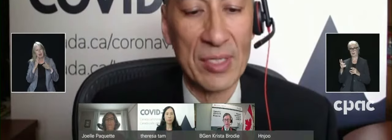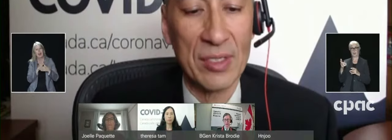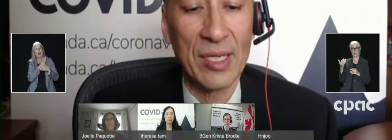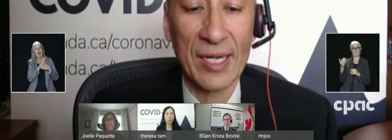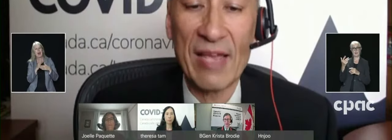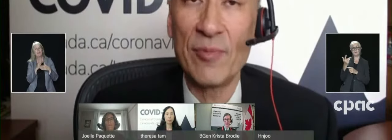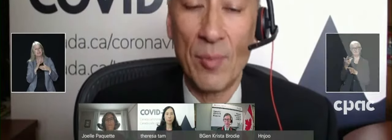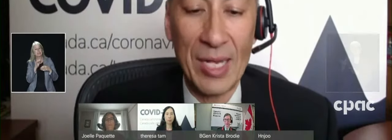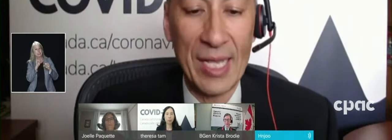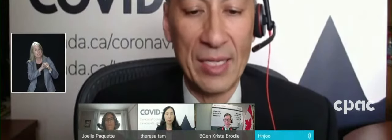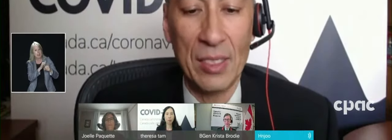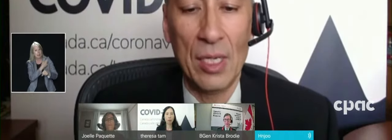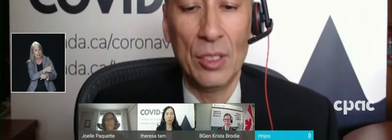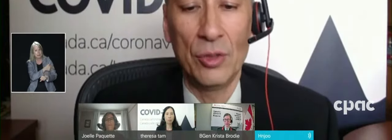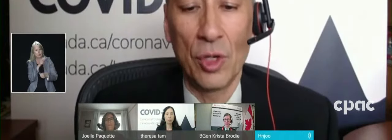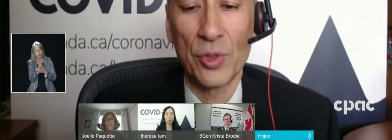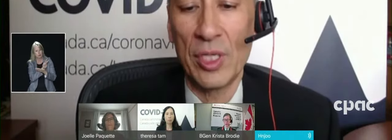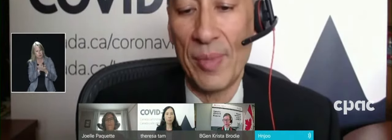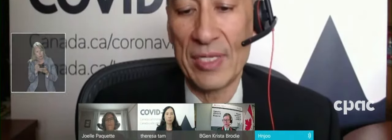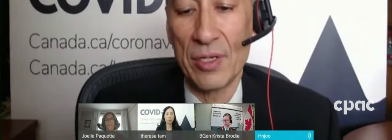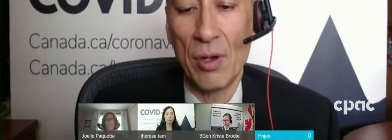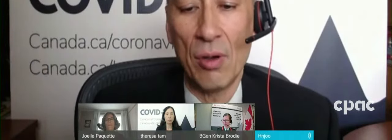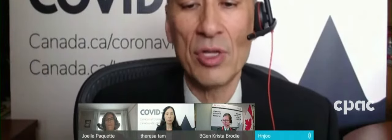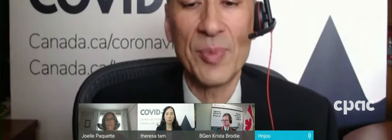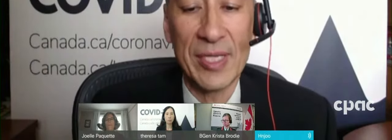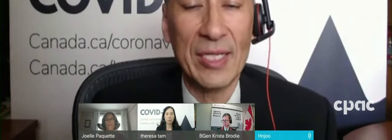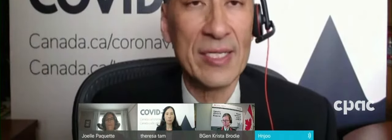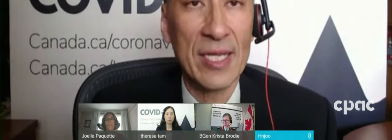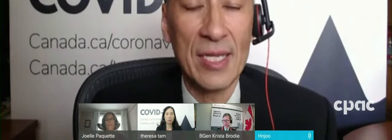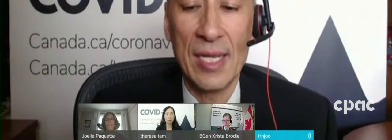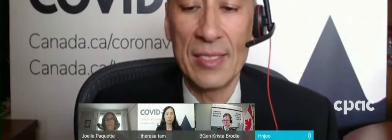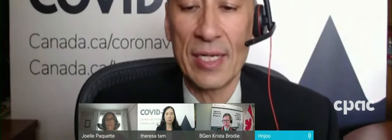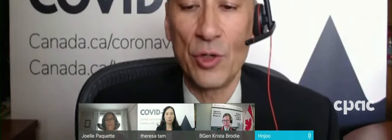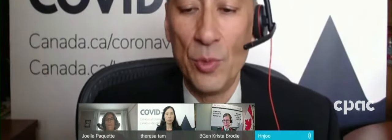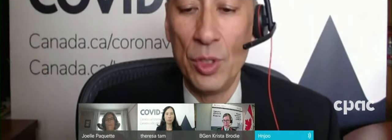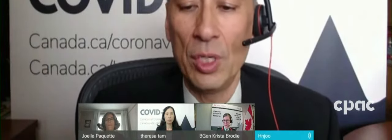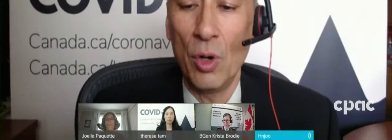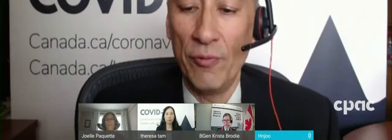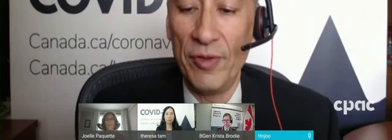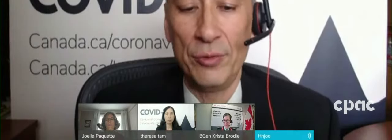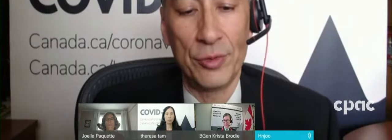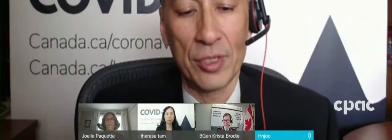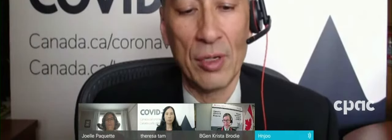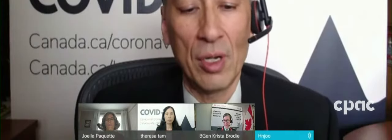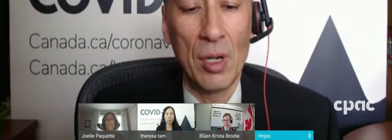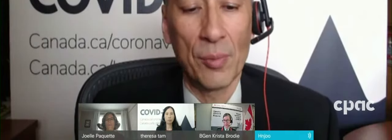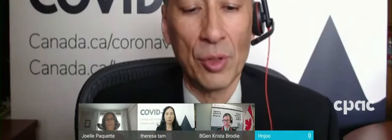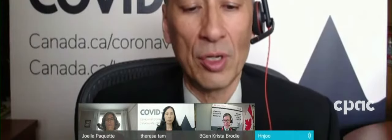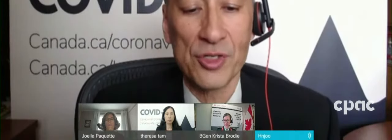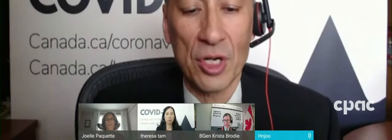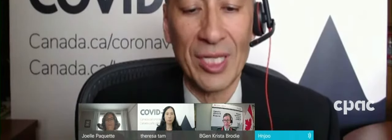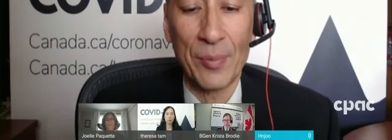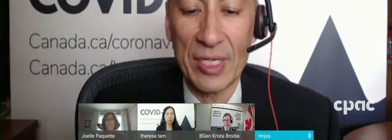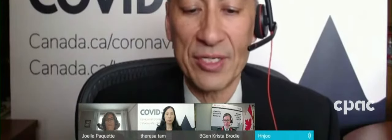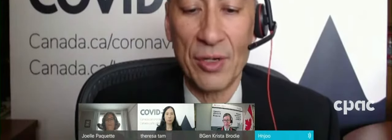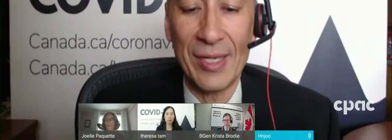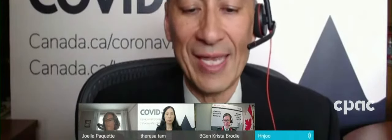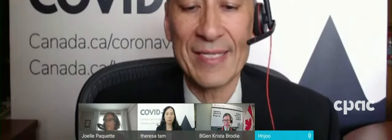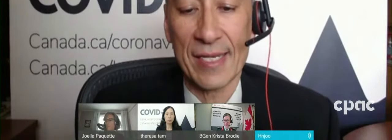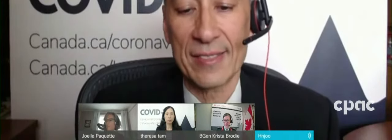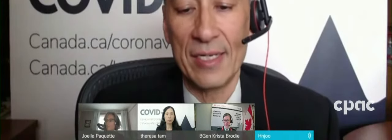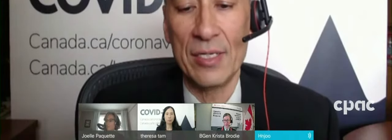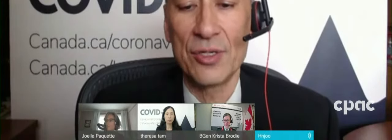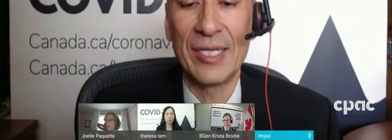semaines pour les personnes gravement malades, le nombre de patients hospitalisés s'accumule au fil du temps, prolongeant la